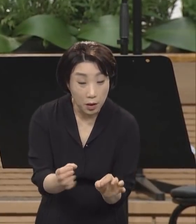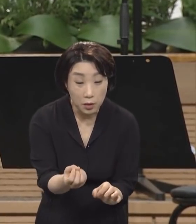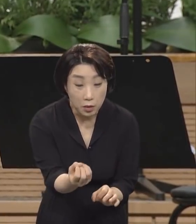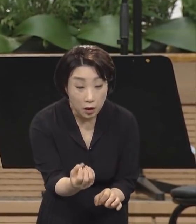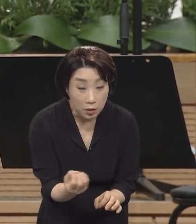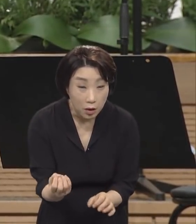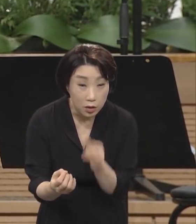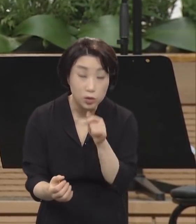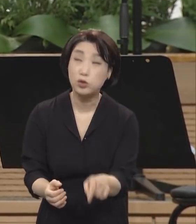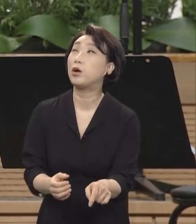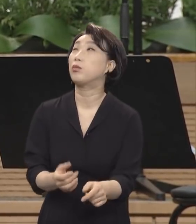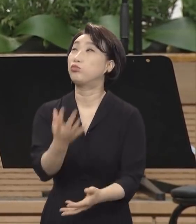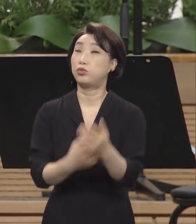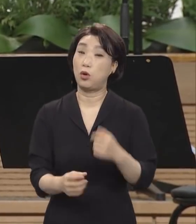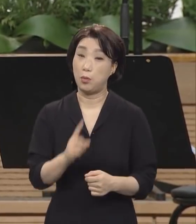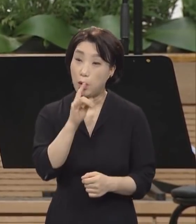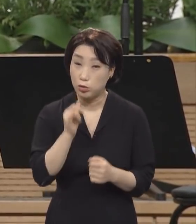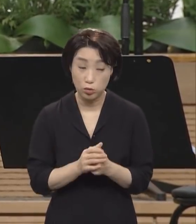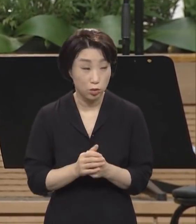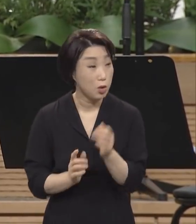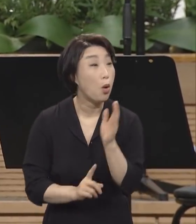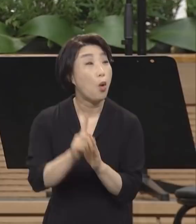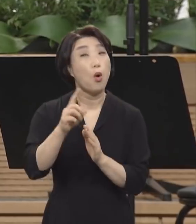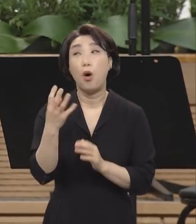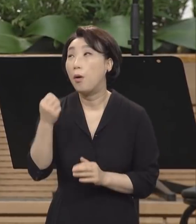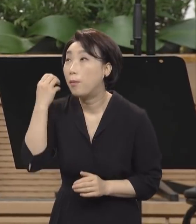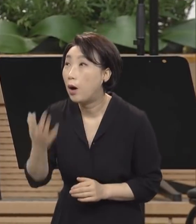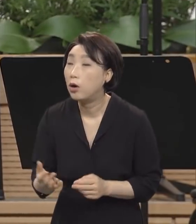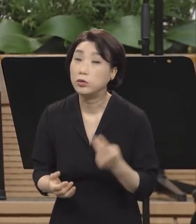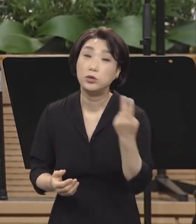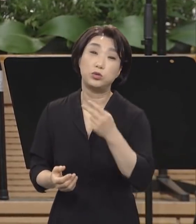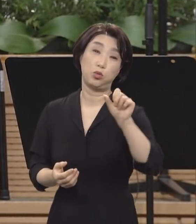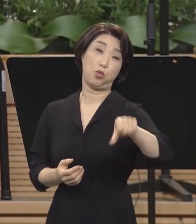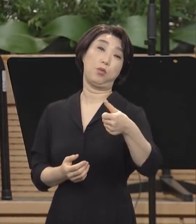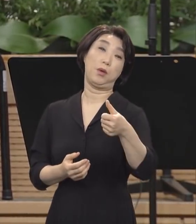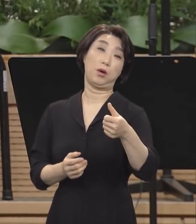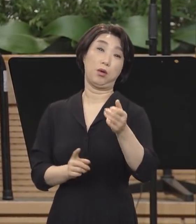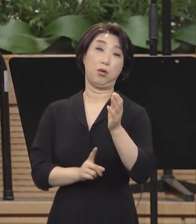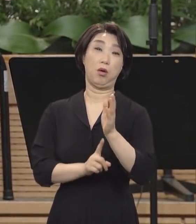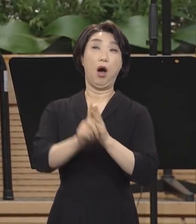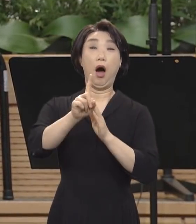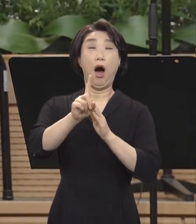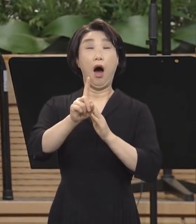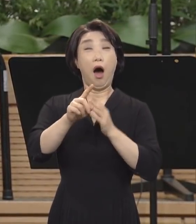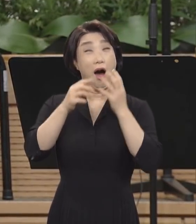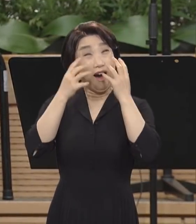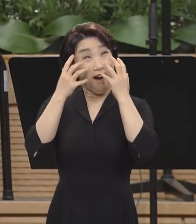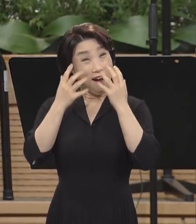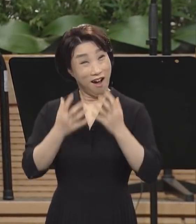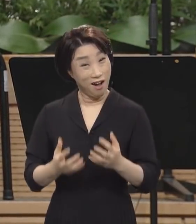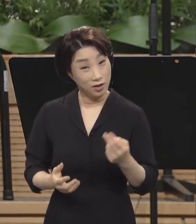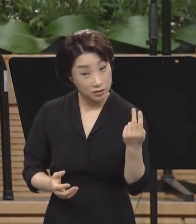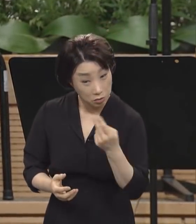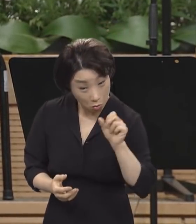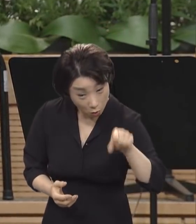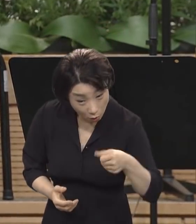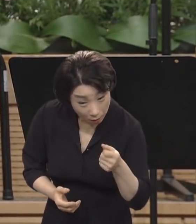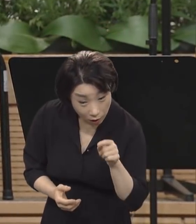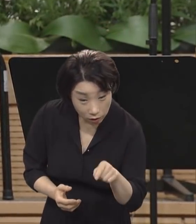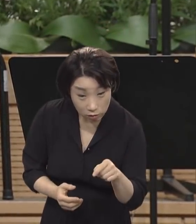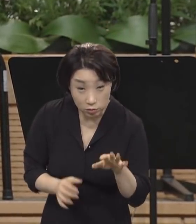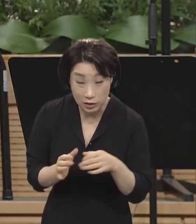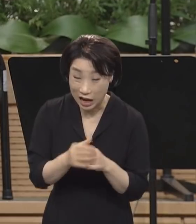불이야 그럼 여기는 몇 도나 그랬더니 2500도가 나간대 2500도인데